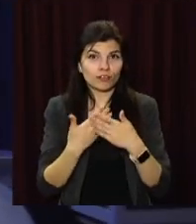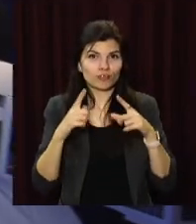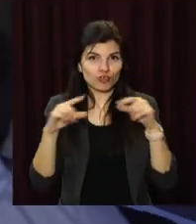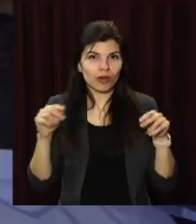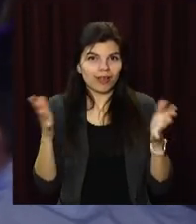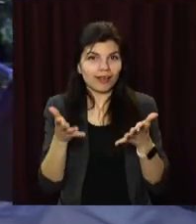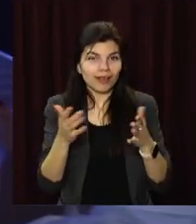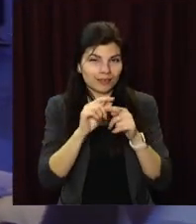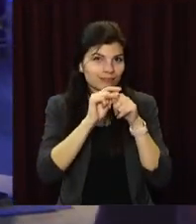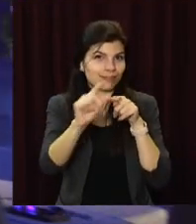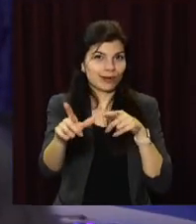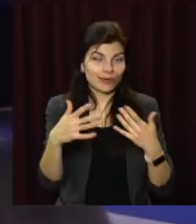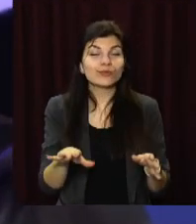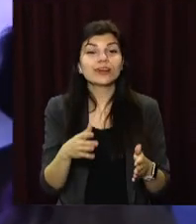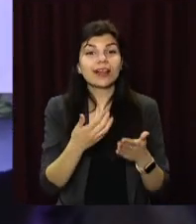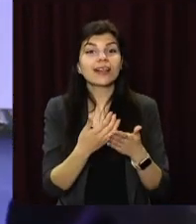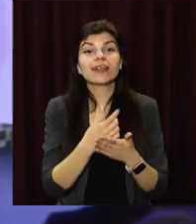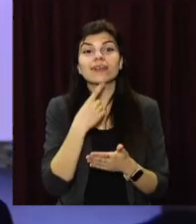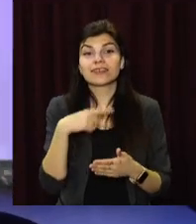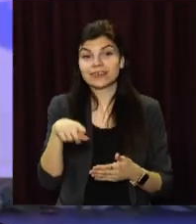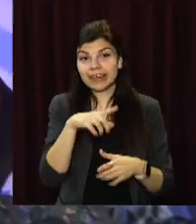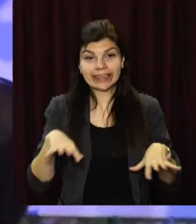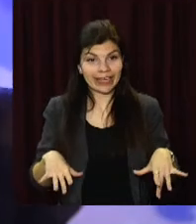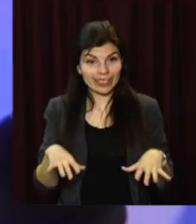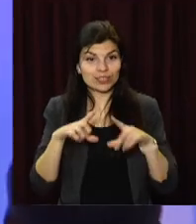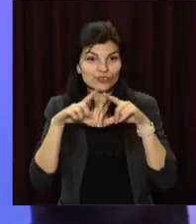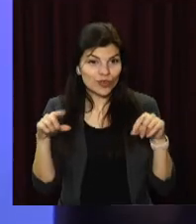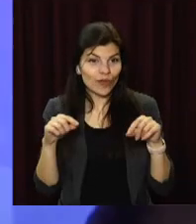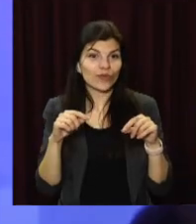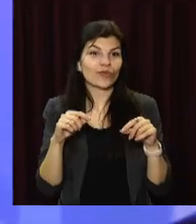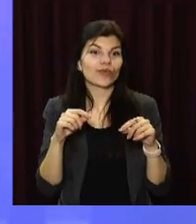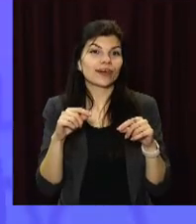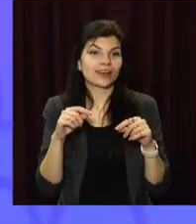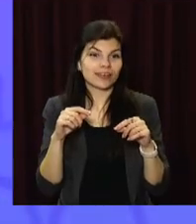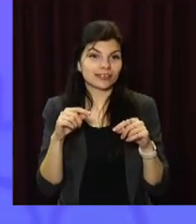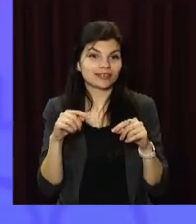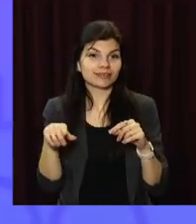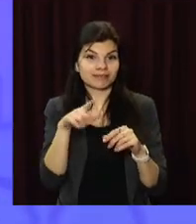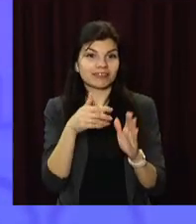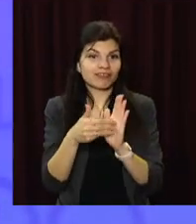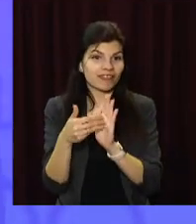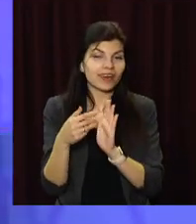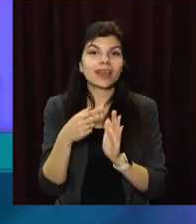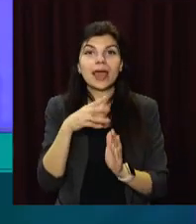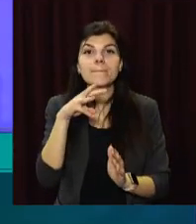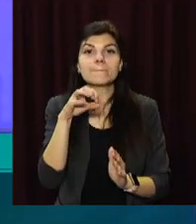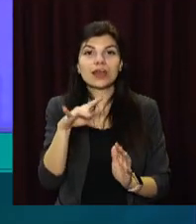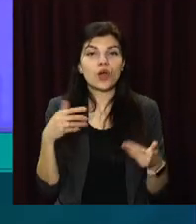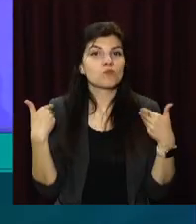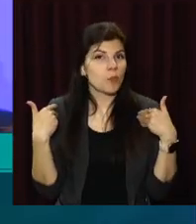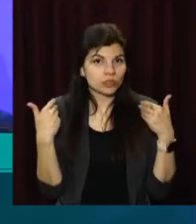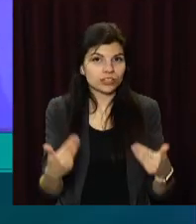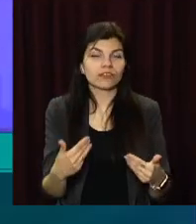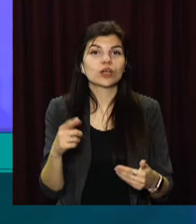школи спортсмени, тренери інших міських спортивних шкіл та керманич Кам'янського. Спорт в нашому місті має дуже довгу, дуже плодотворну